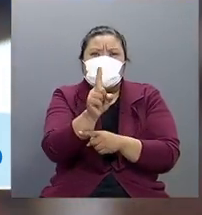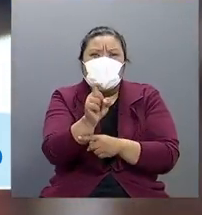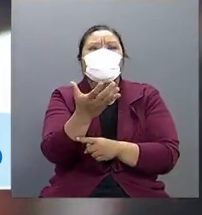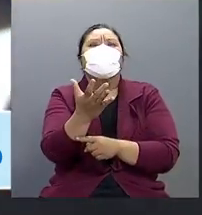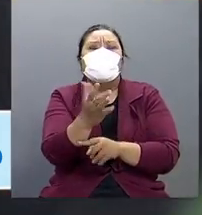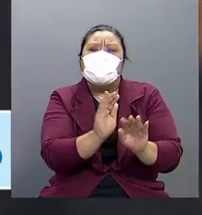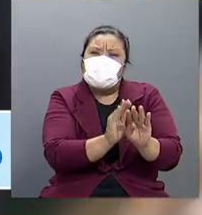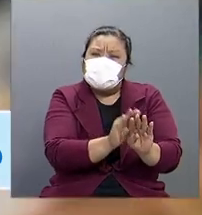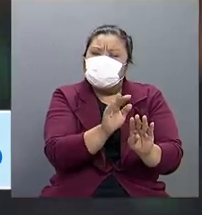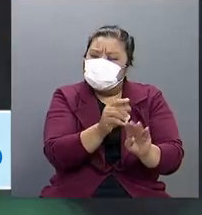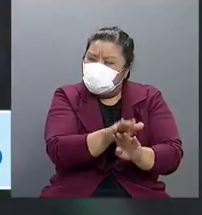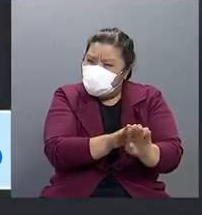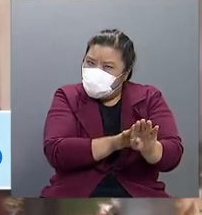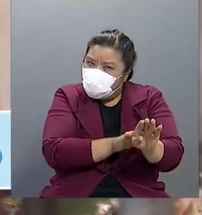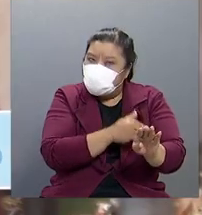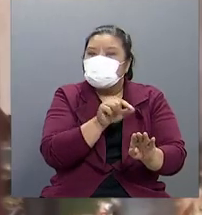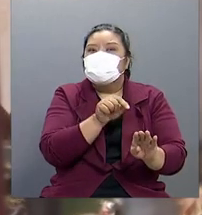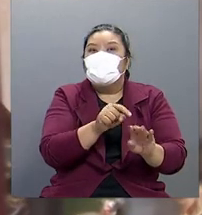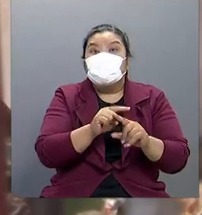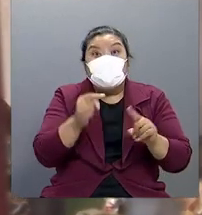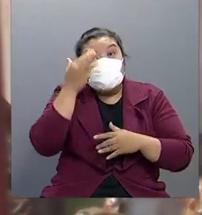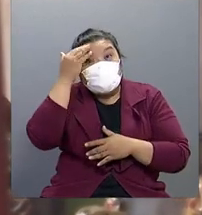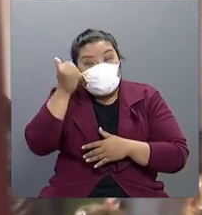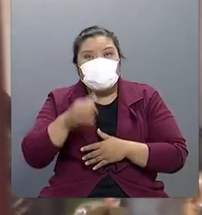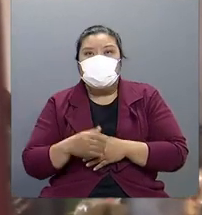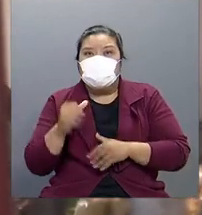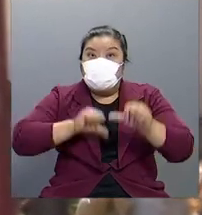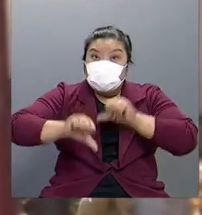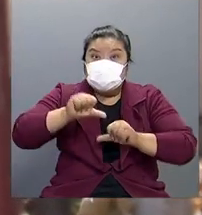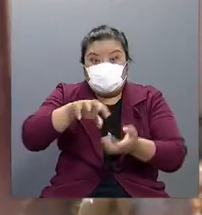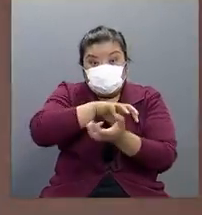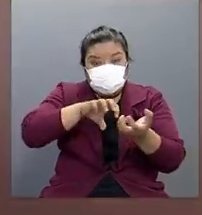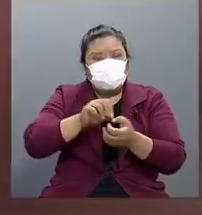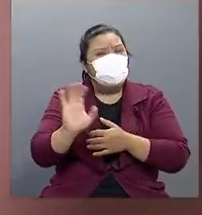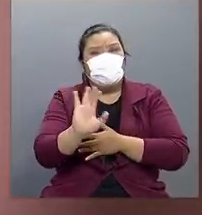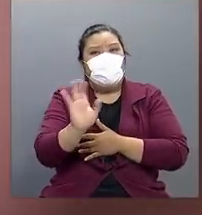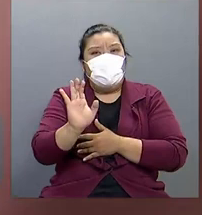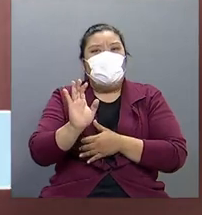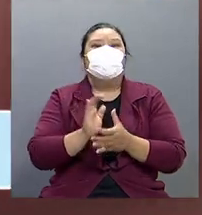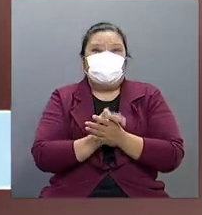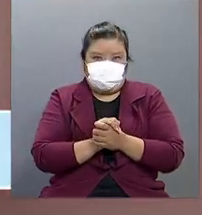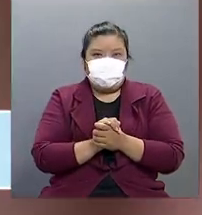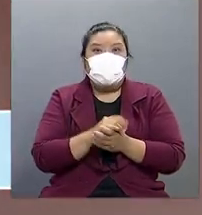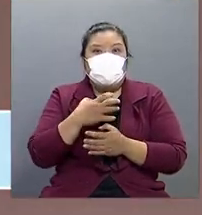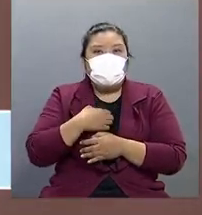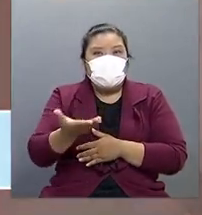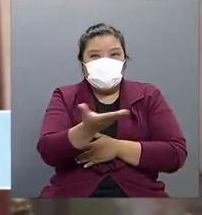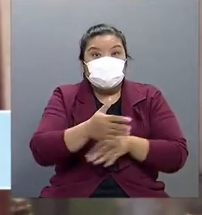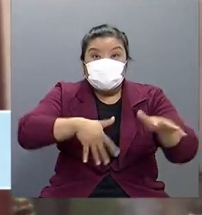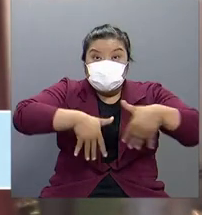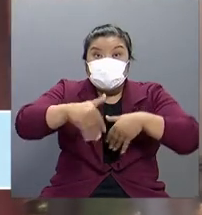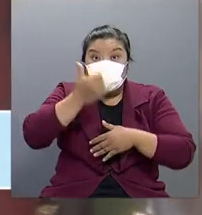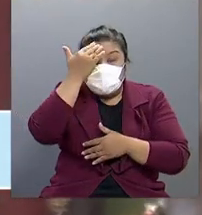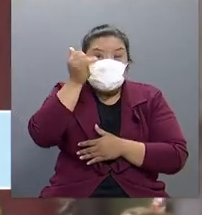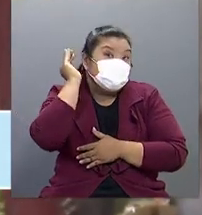ารถเก็บได้ในระยะหนึ่งโดยไม่จำเป็นจะต้องใส่สารกันบูดแต่อย่างใดอยู่แล้วครับ ดังนั้นขอให้ประชาชนนะคะอย่าลงเชื่อข้อมูลดังกล่าว